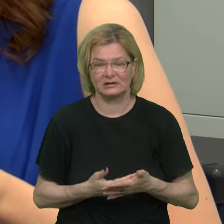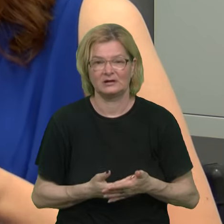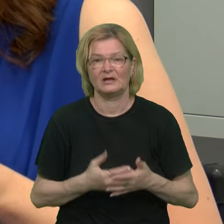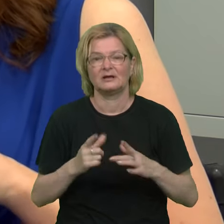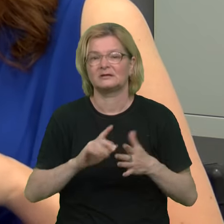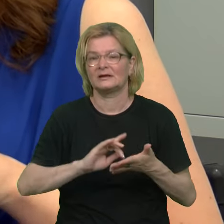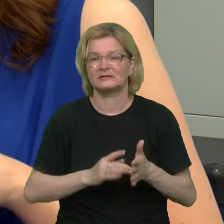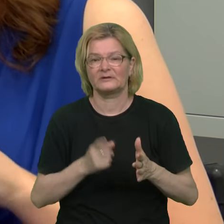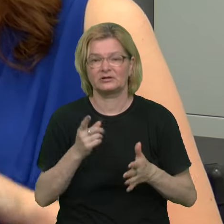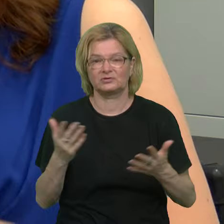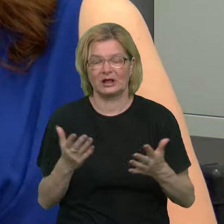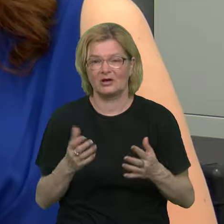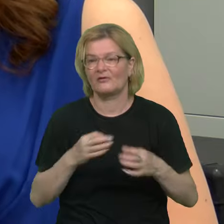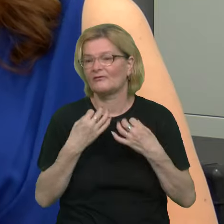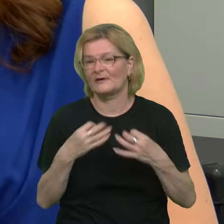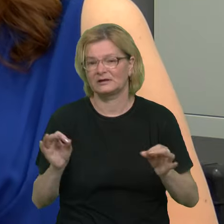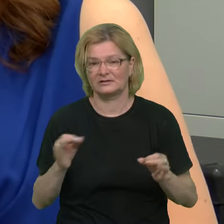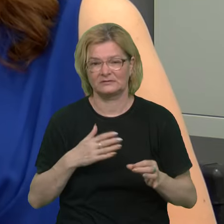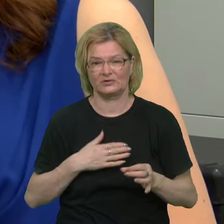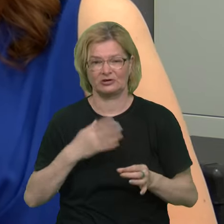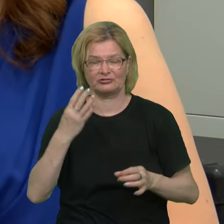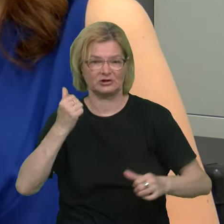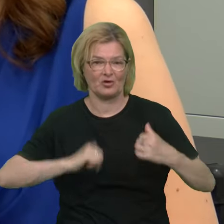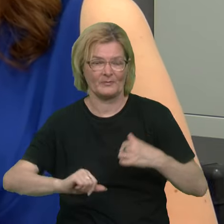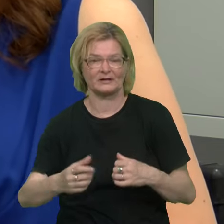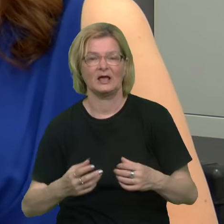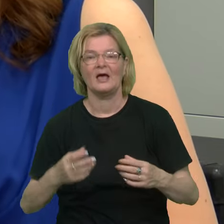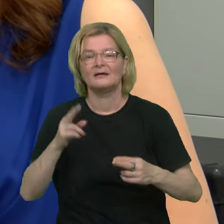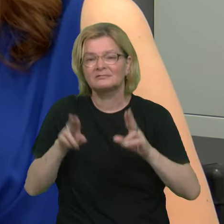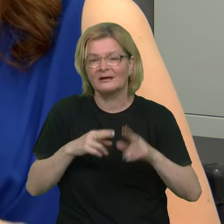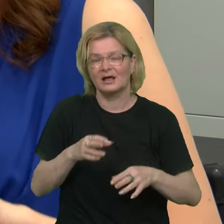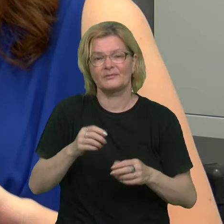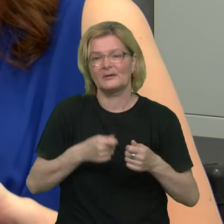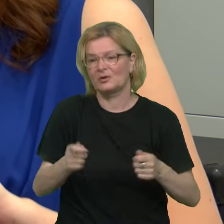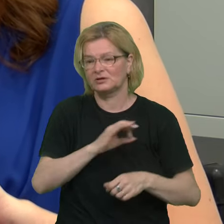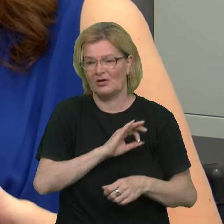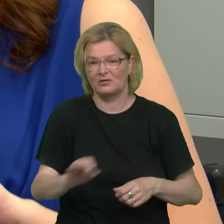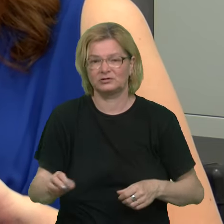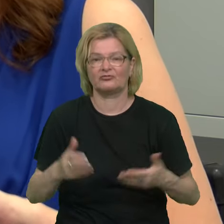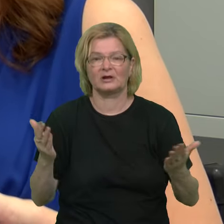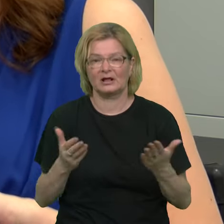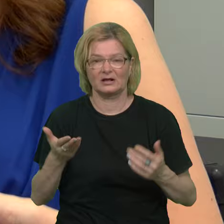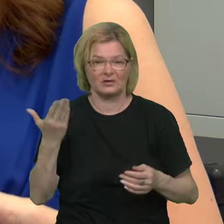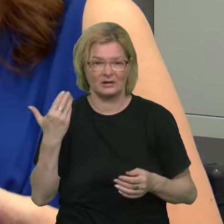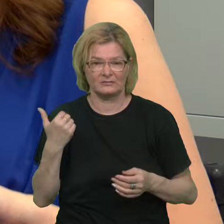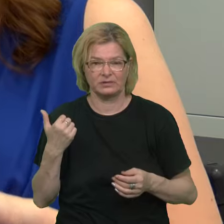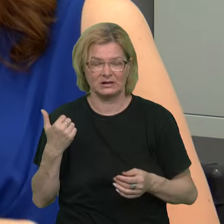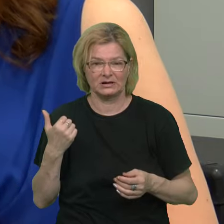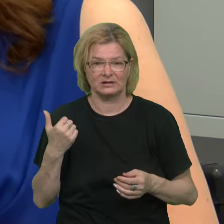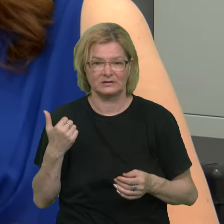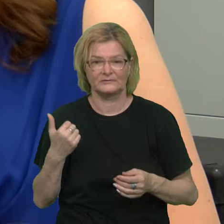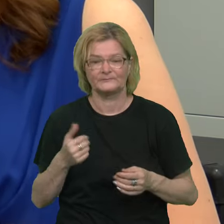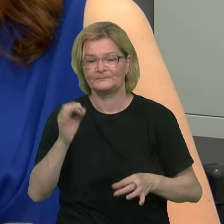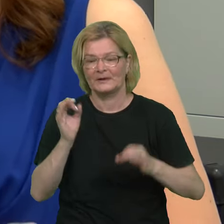stvarno priznati da sve je to nekako fantastično, sve te moje 4 operacije i terapije podnijela odlično i nekako je